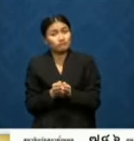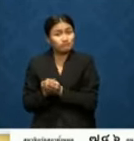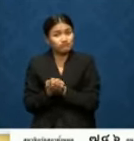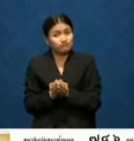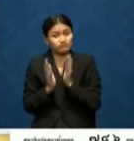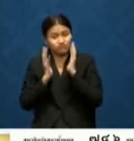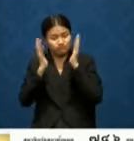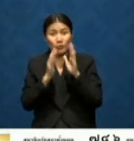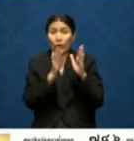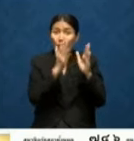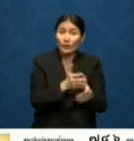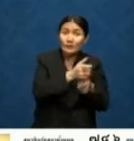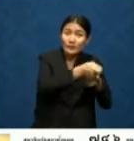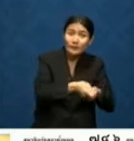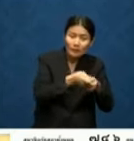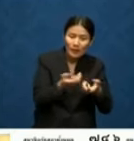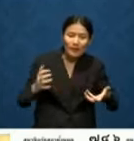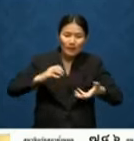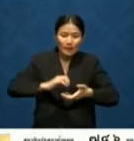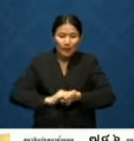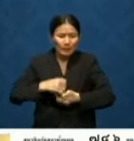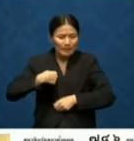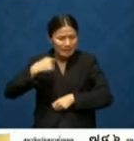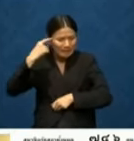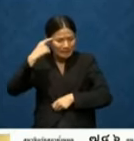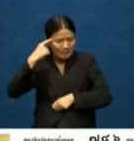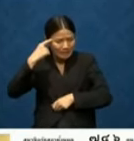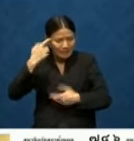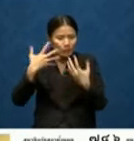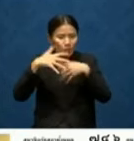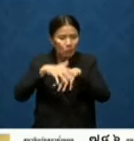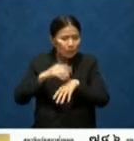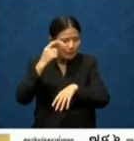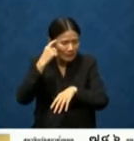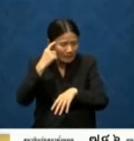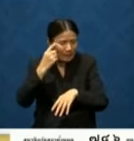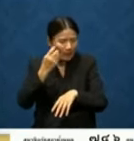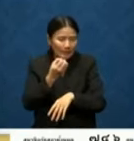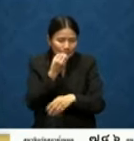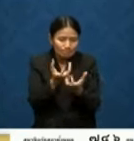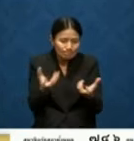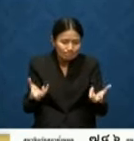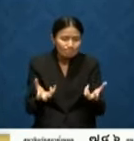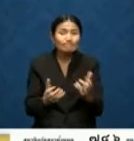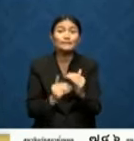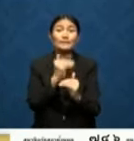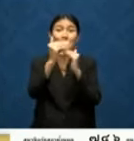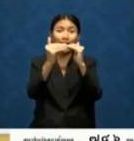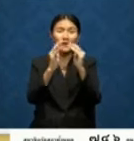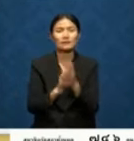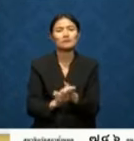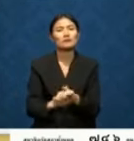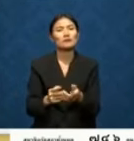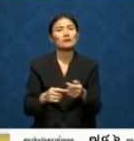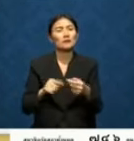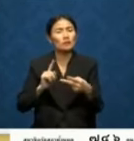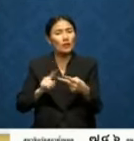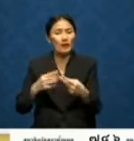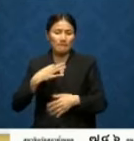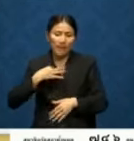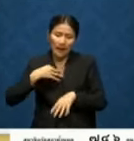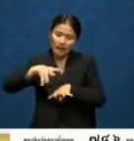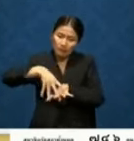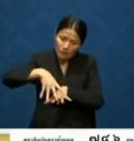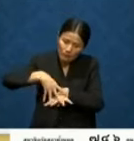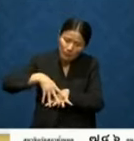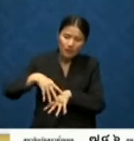พัฒนาผลิตภัณฑ์อาหารให้มีมูลค่าทางเศรษฐกิจไม่ว่าจะเป็นเรื่องผ้าทอต่างๆทั้ง